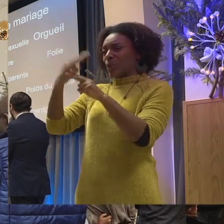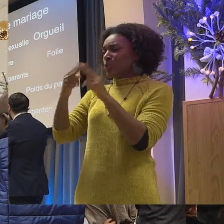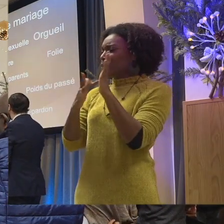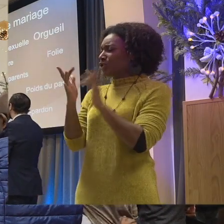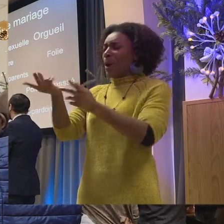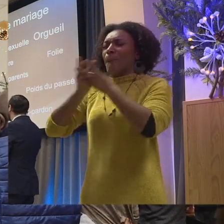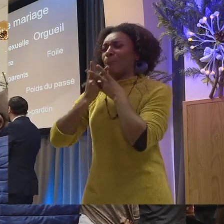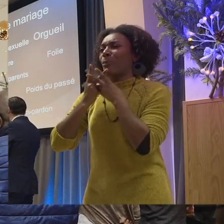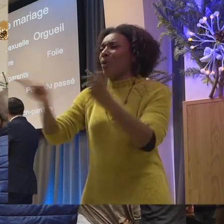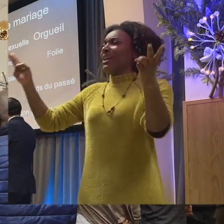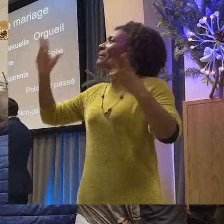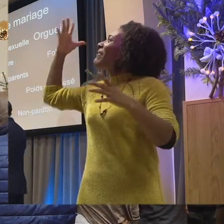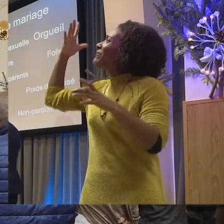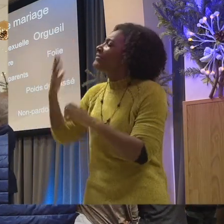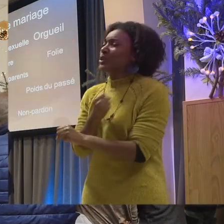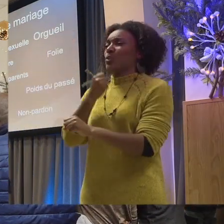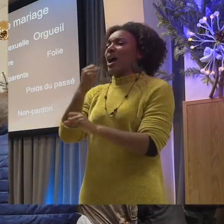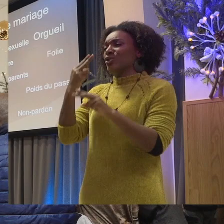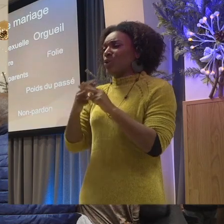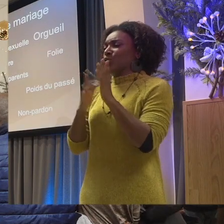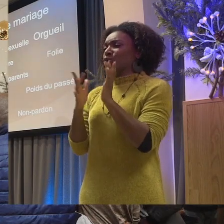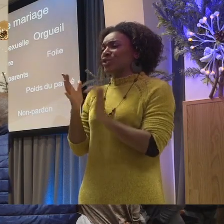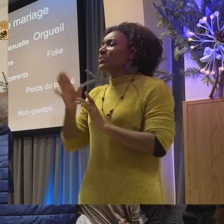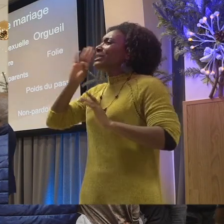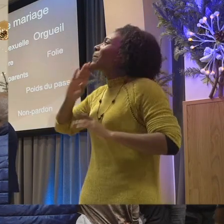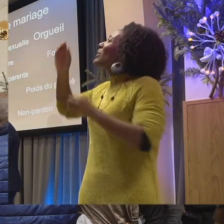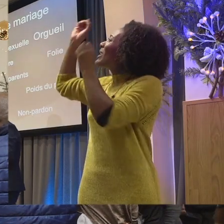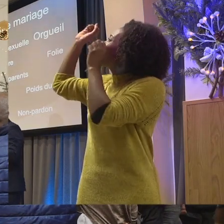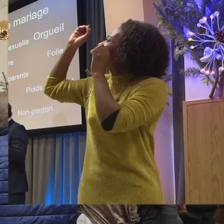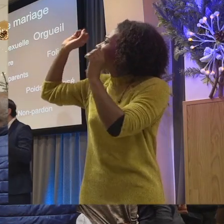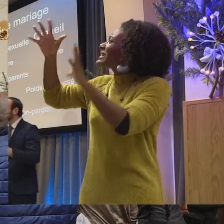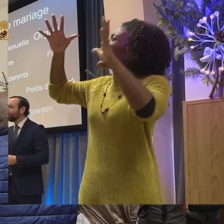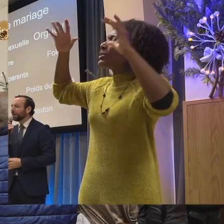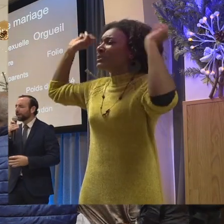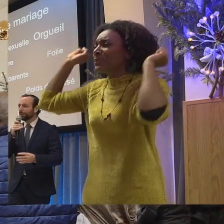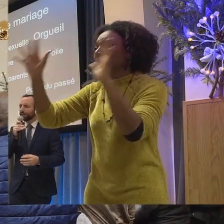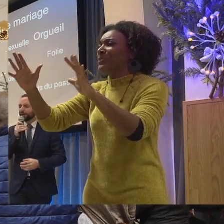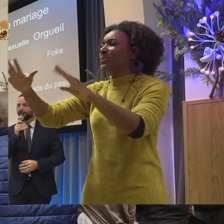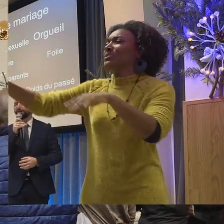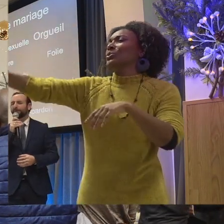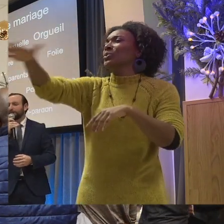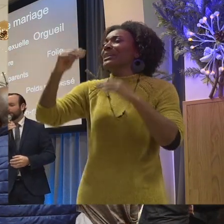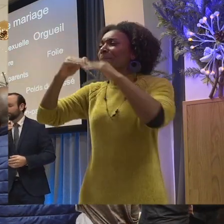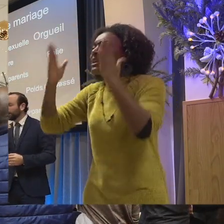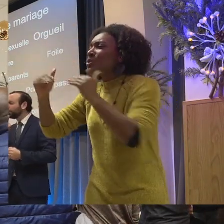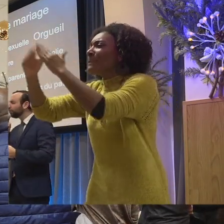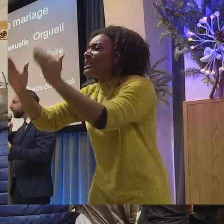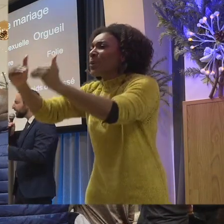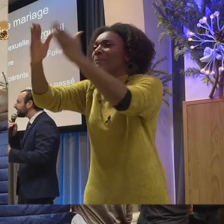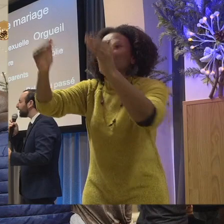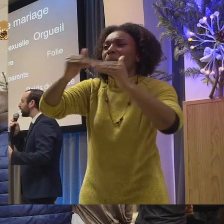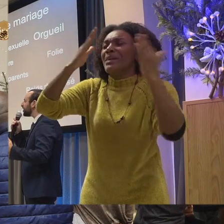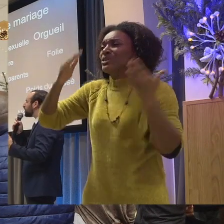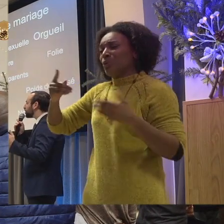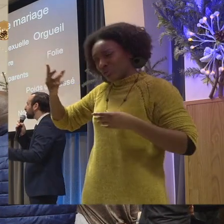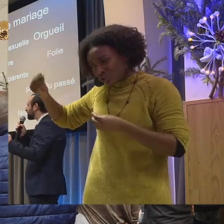proclamons ta victoire, Seigneur. Nous proclamons qu'un vent de sainteté souffle sur toutes nos maisons, Père. Alléluia. Donne-nous de